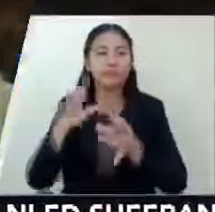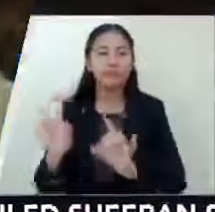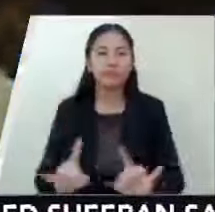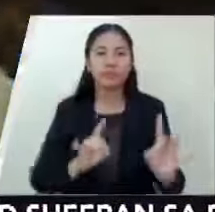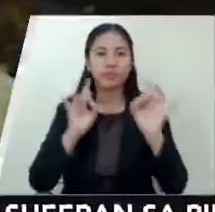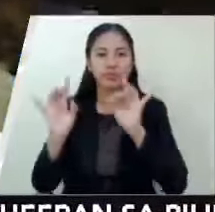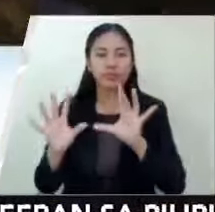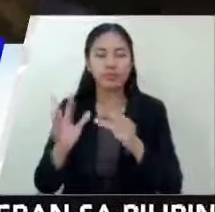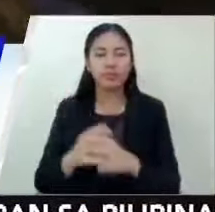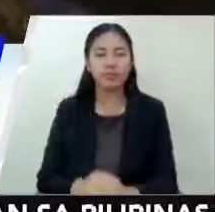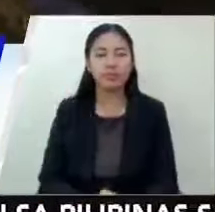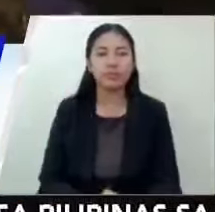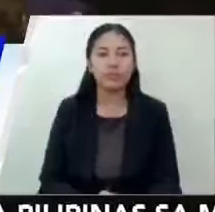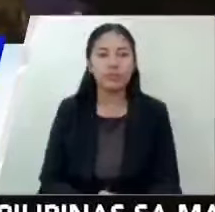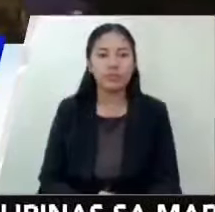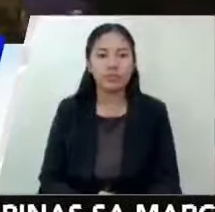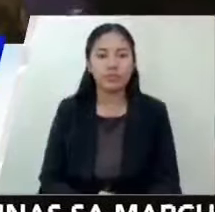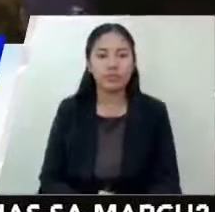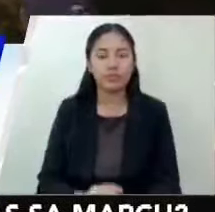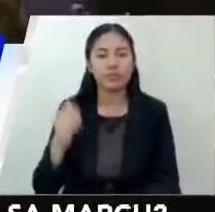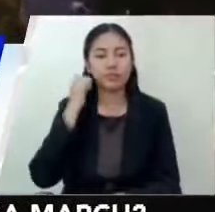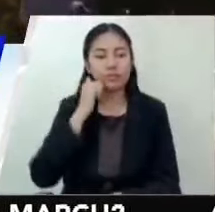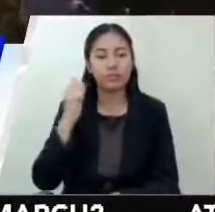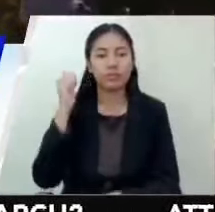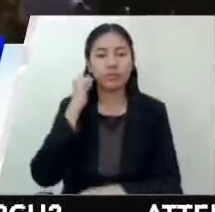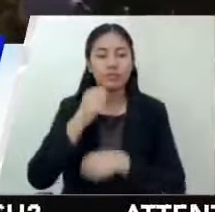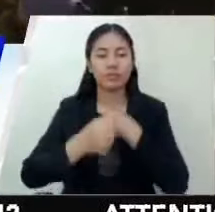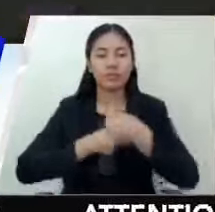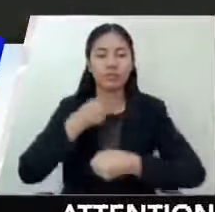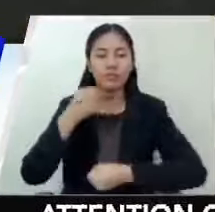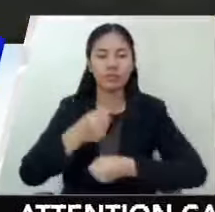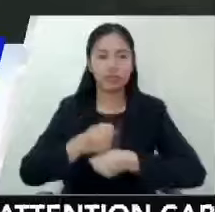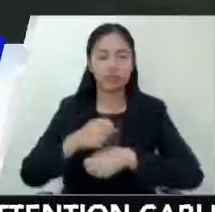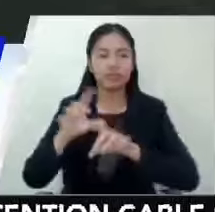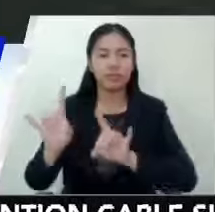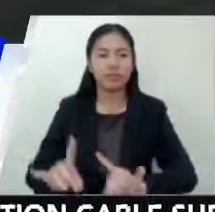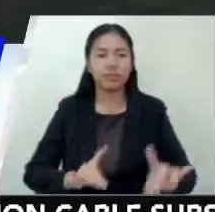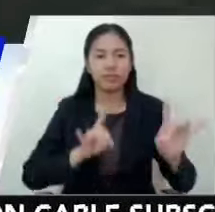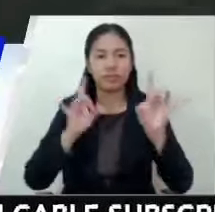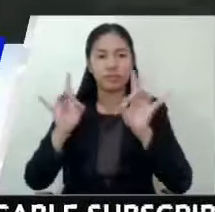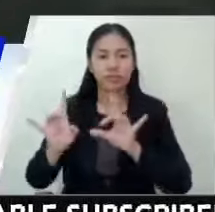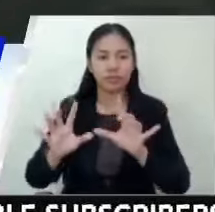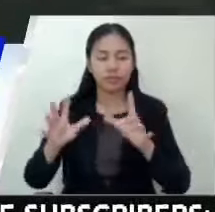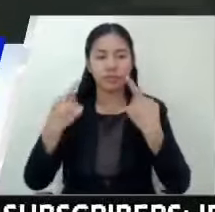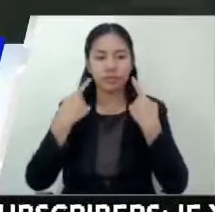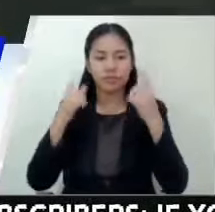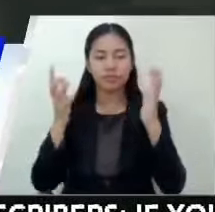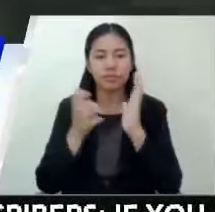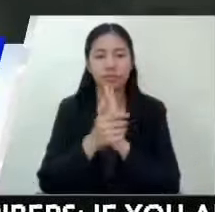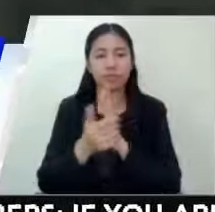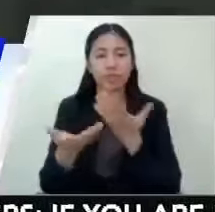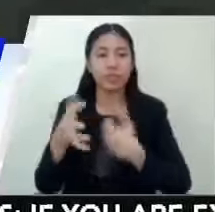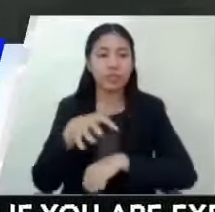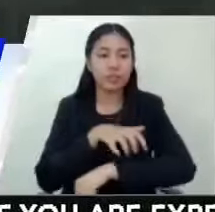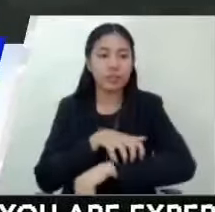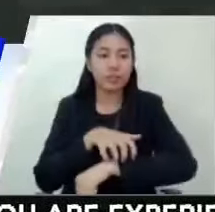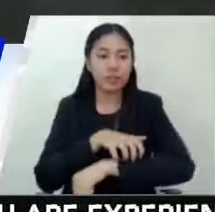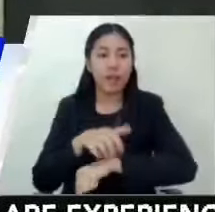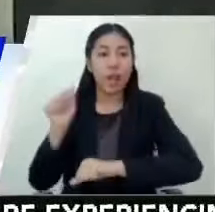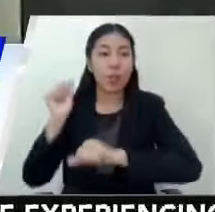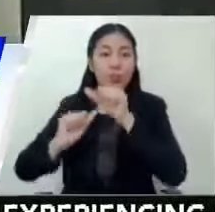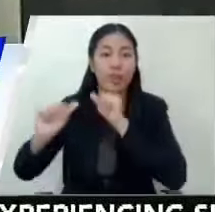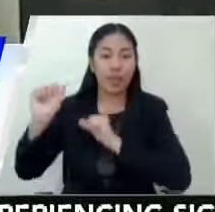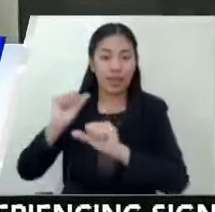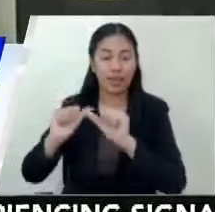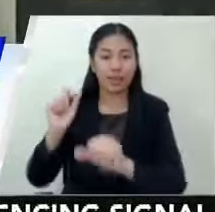Annual Australia Alumni Excellence Award sa Makati. Alumnus of the Year si Dr. Dexter De La Cruz, isang marine biologist